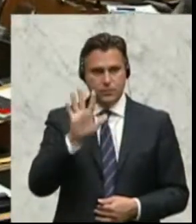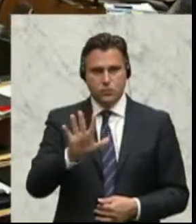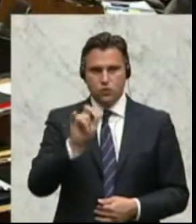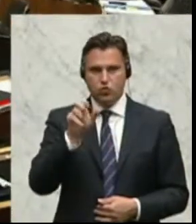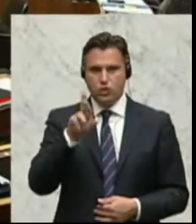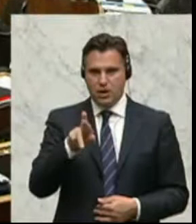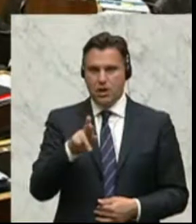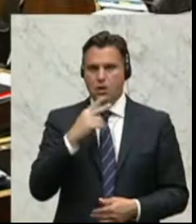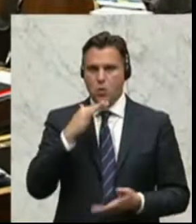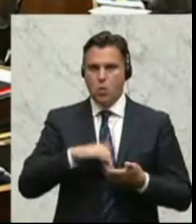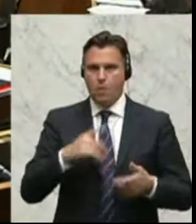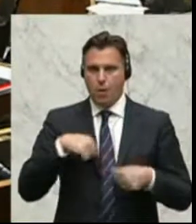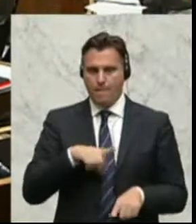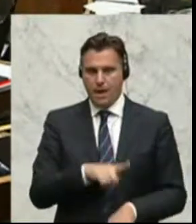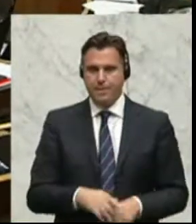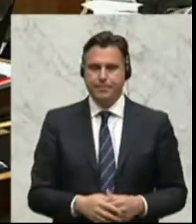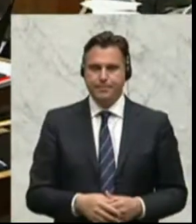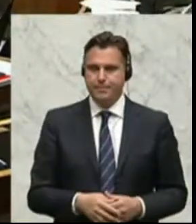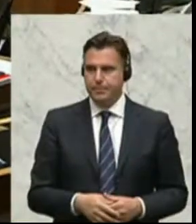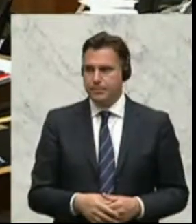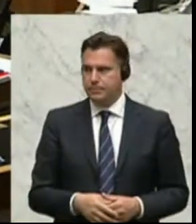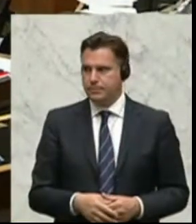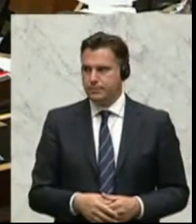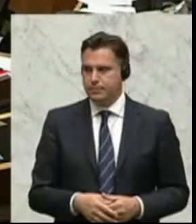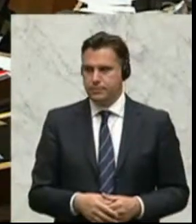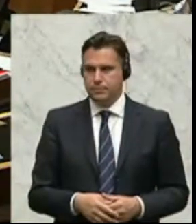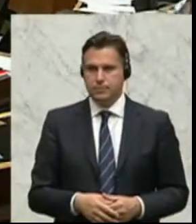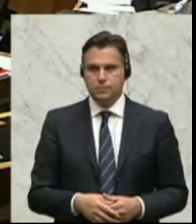Redner ist der Clubobmann der SPÖ, Andreas Schieder.